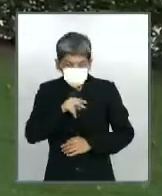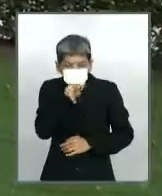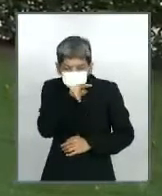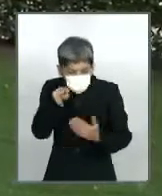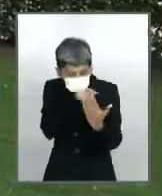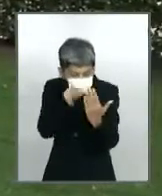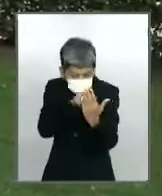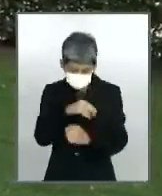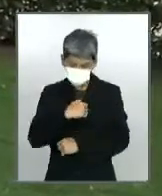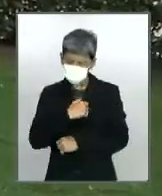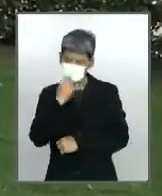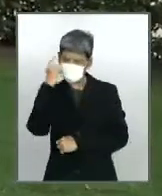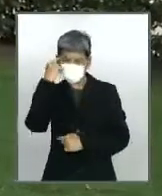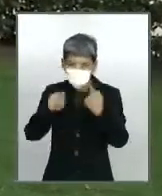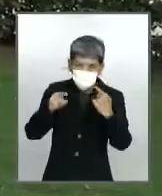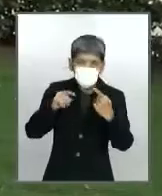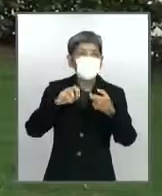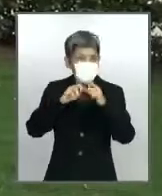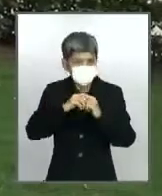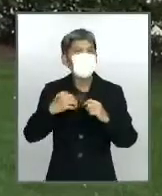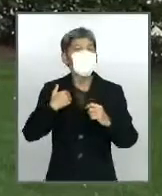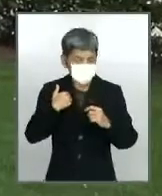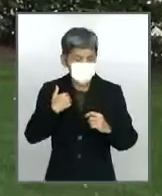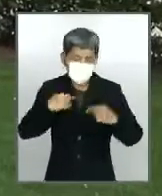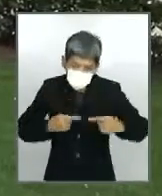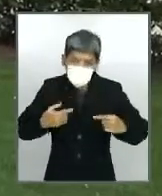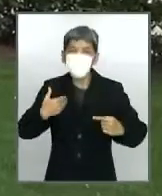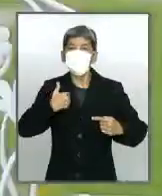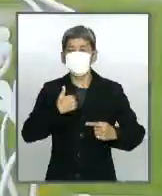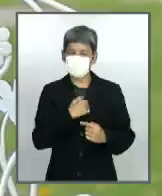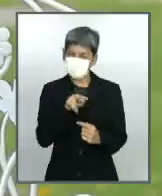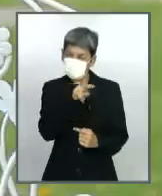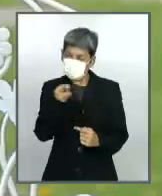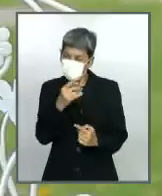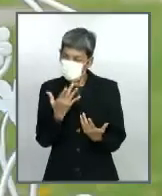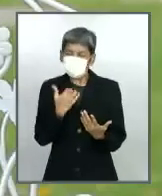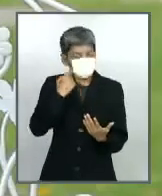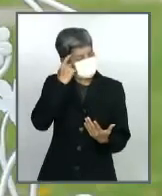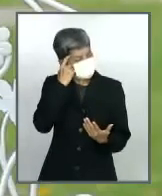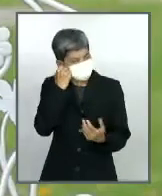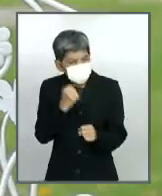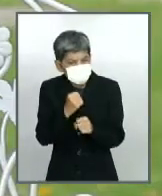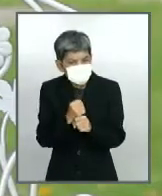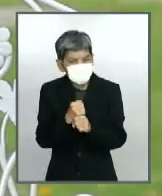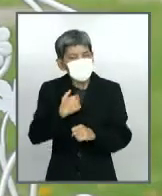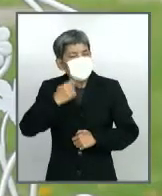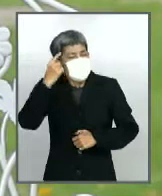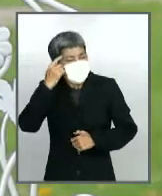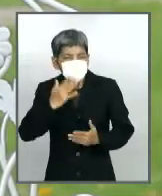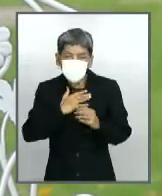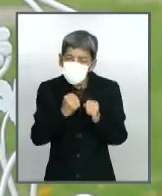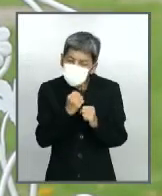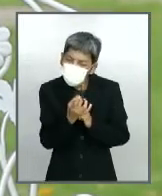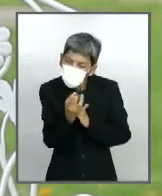ณ์อ่านจากตัวหนังสืออย่างเดียวทำให้ผิดใจกันก็เกิดขึ้นได้ดังนั้นเนี่ยทักษะในการพยายามสื่อสารอาจจะต้องแบบใส่อีโมติค